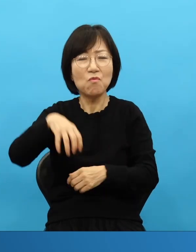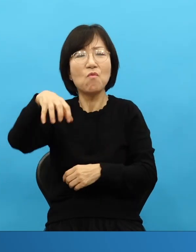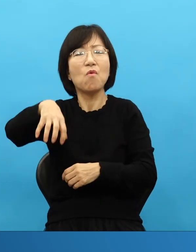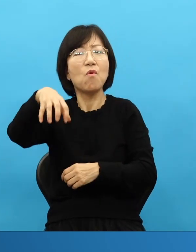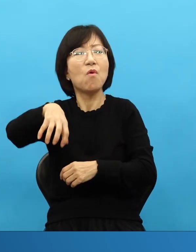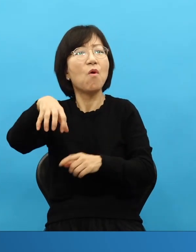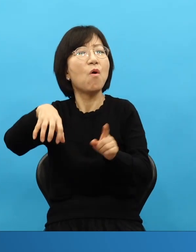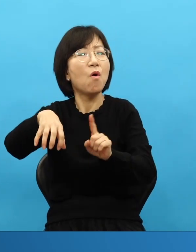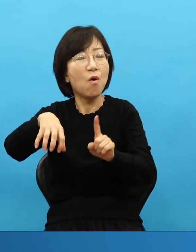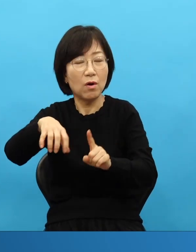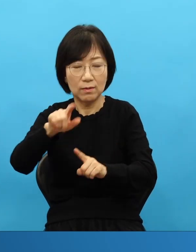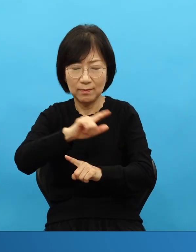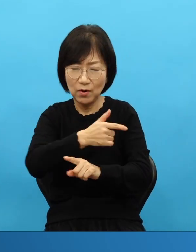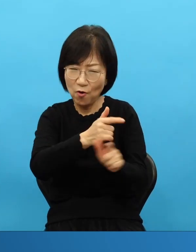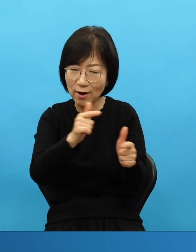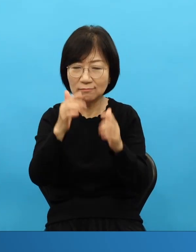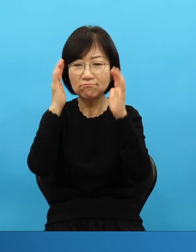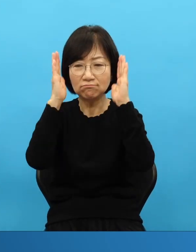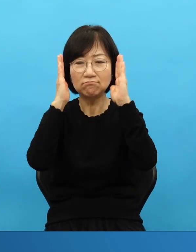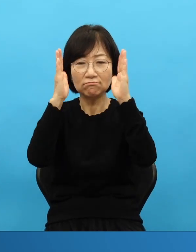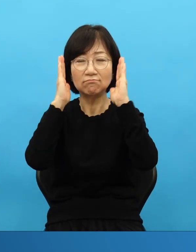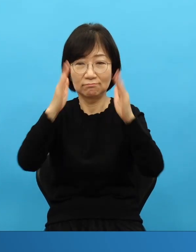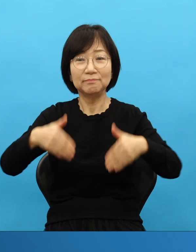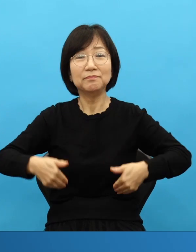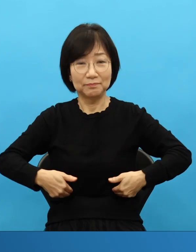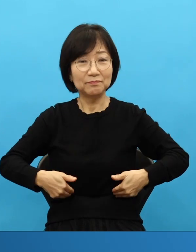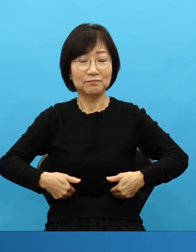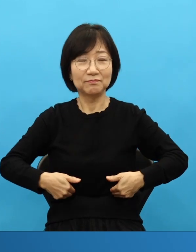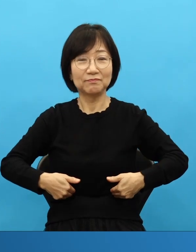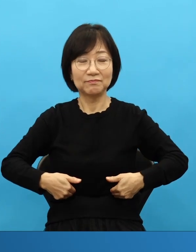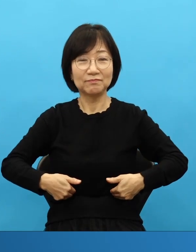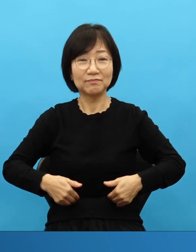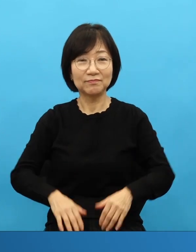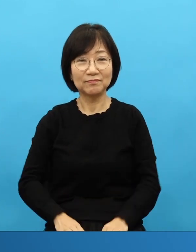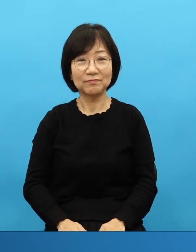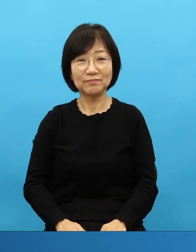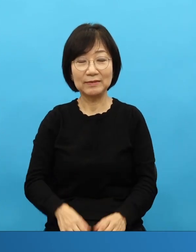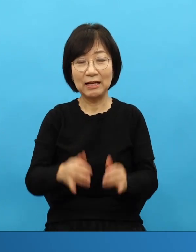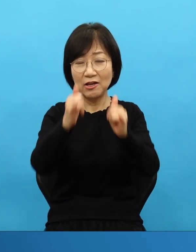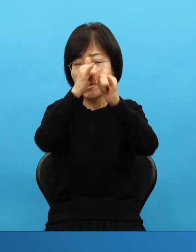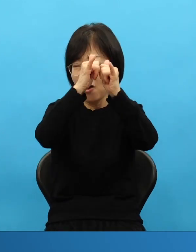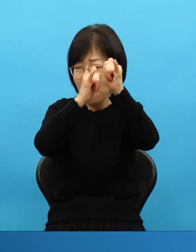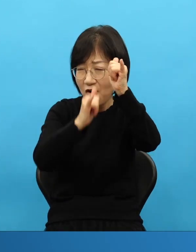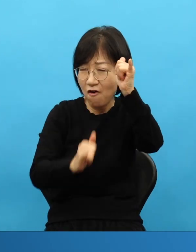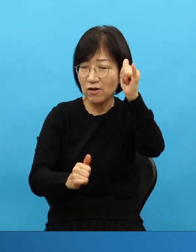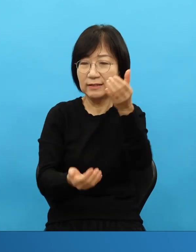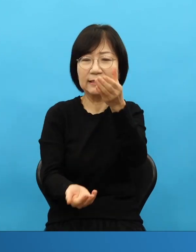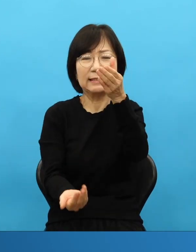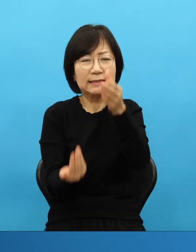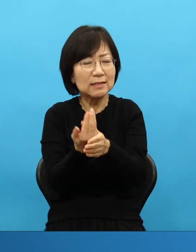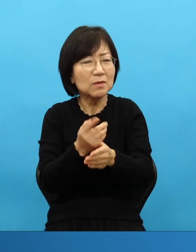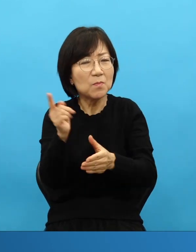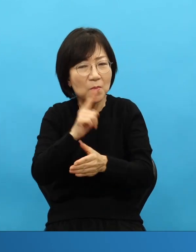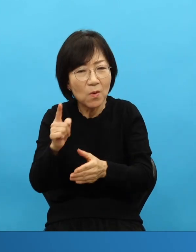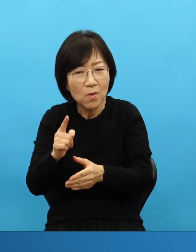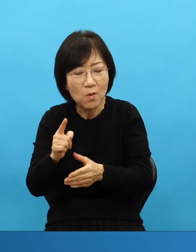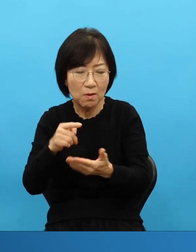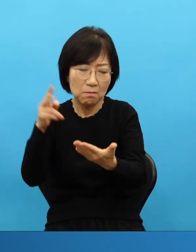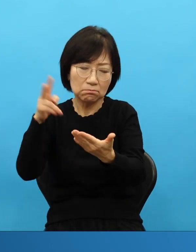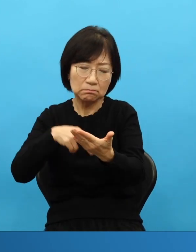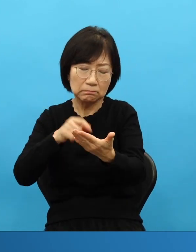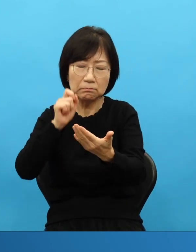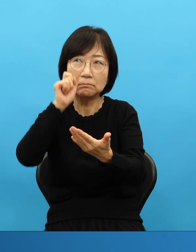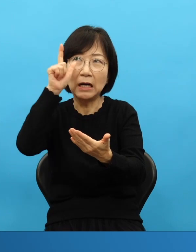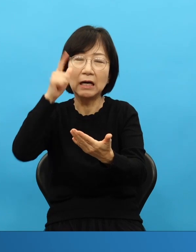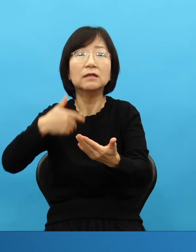Philistia? How large is their land and territory? Yes, we do need to study that. 역사적으로 어떤 일이 있었다, 다 필요하죠. Historically, what took place